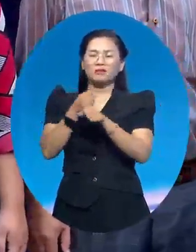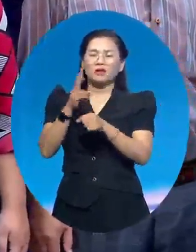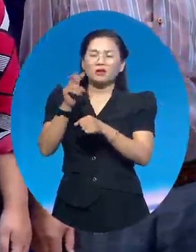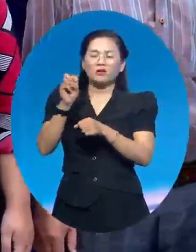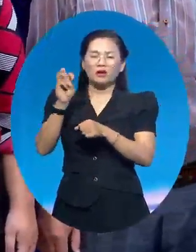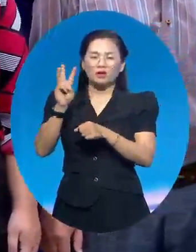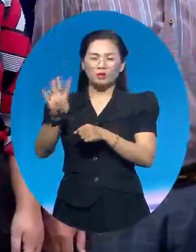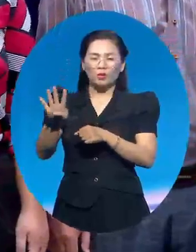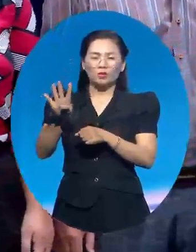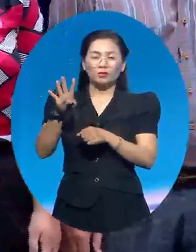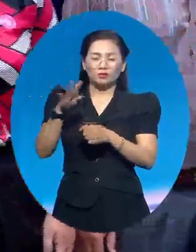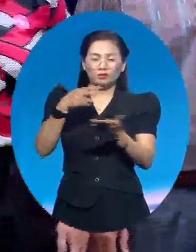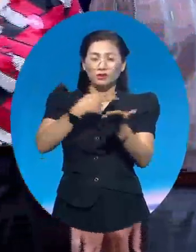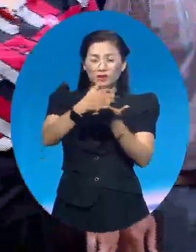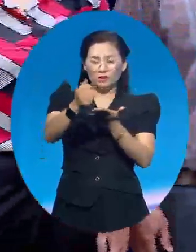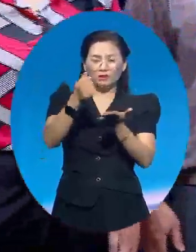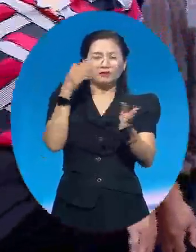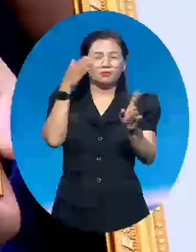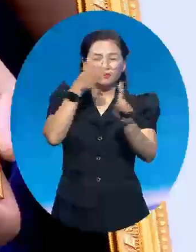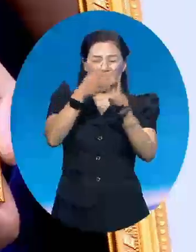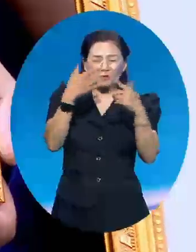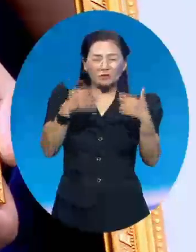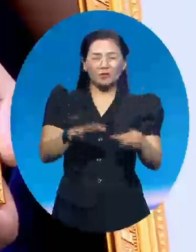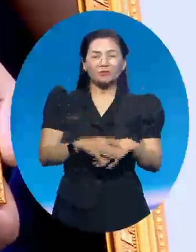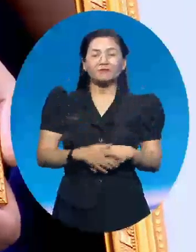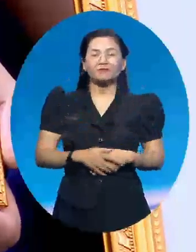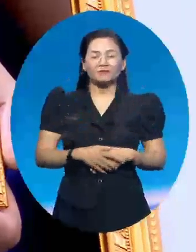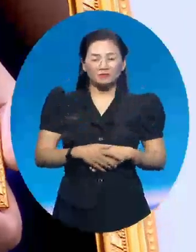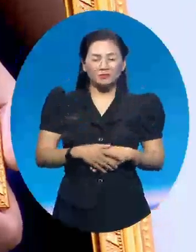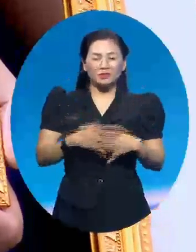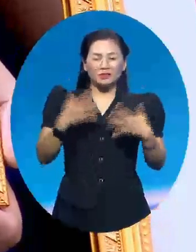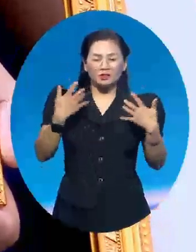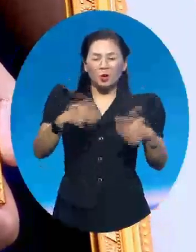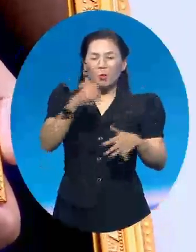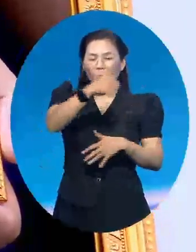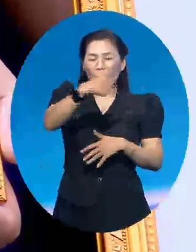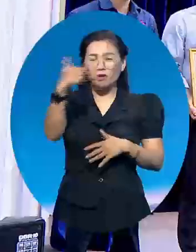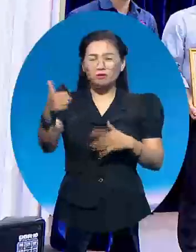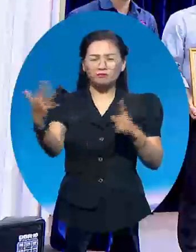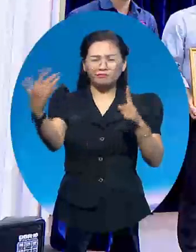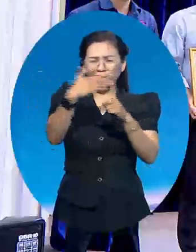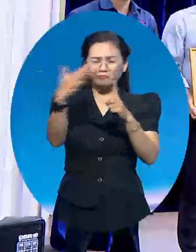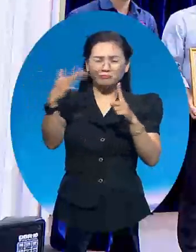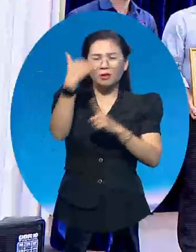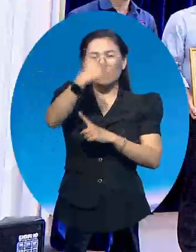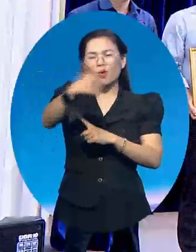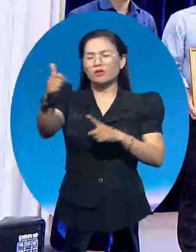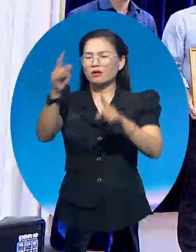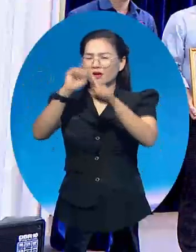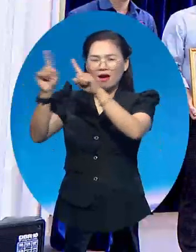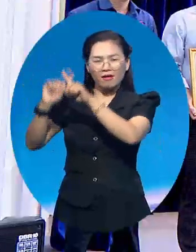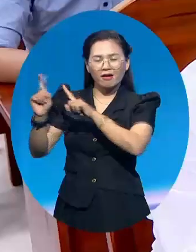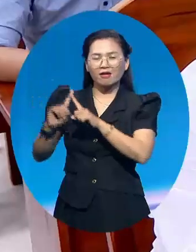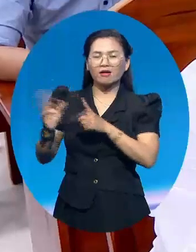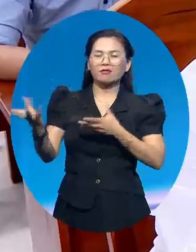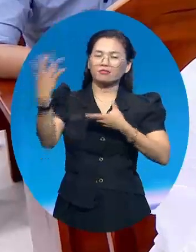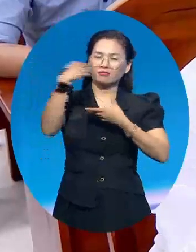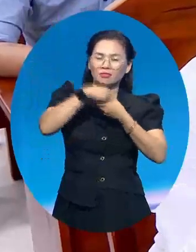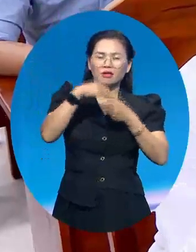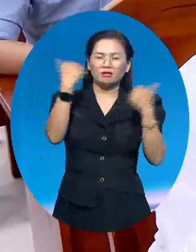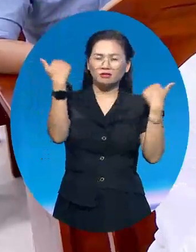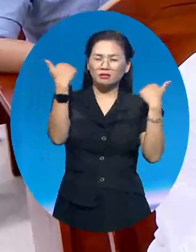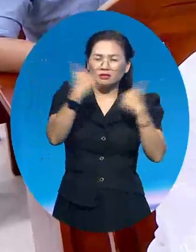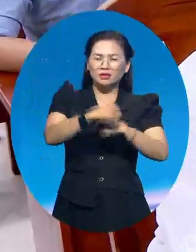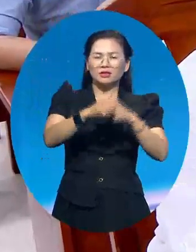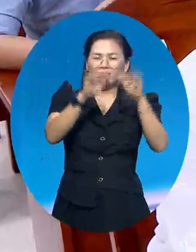2019-2024 đã đề ra. Sau một tháng triển khai, hội thi đã nhận được sự tham gia đông đảo của các tầng lớp nhân dân với hơn 59.000 bài dự thi